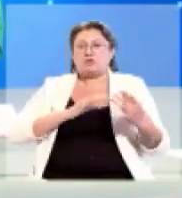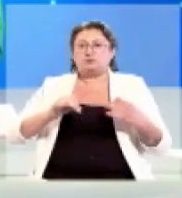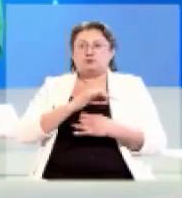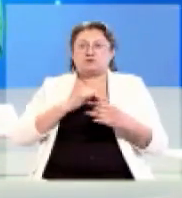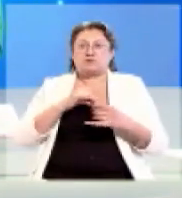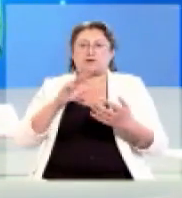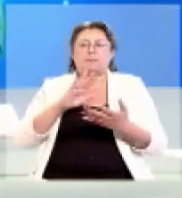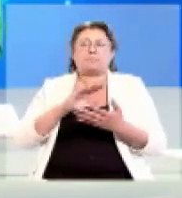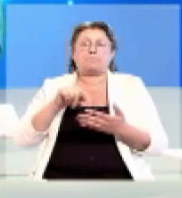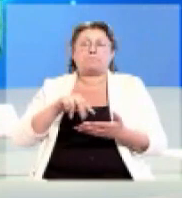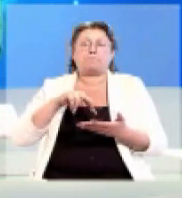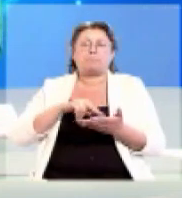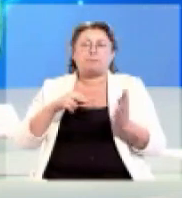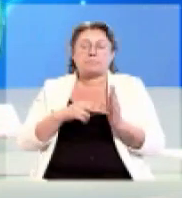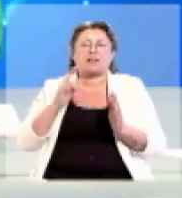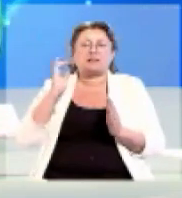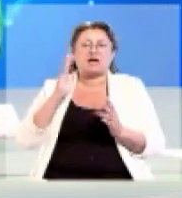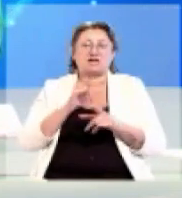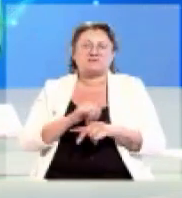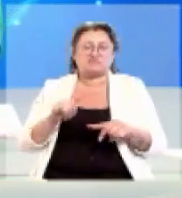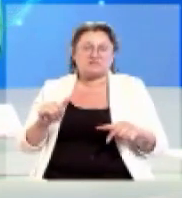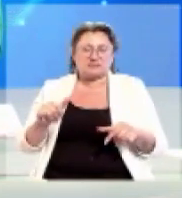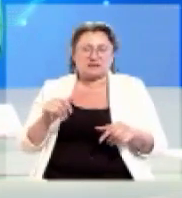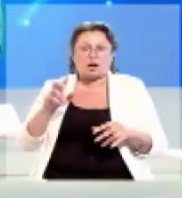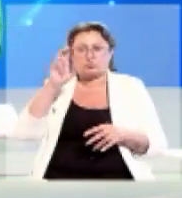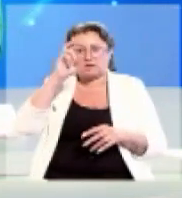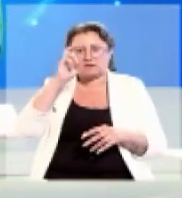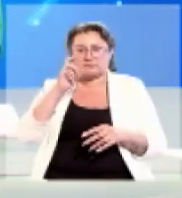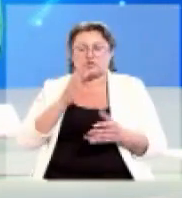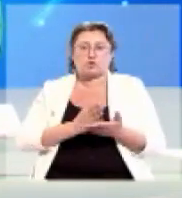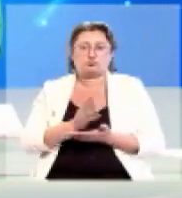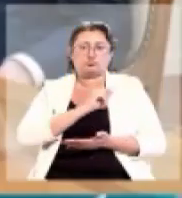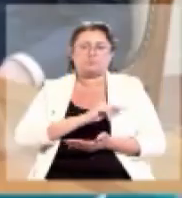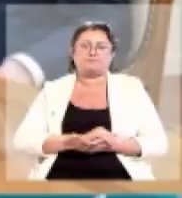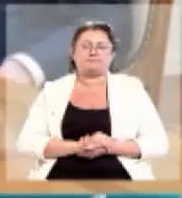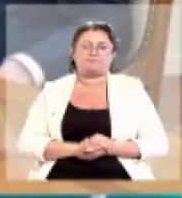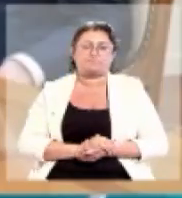обсуждены текущие тенденции и перспективы развития сферы государственной службы.